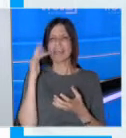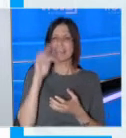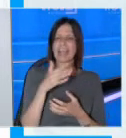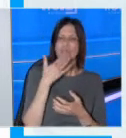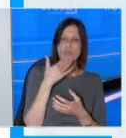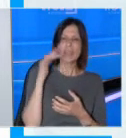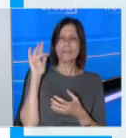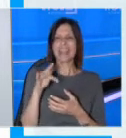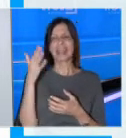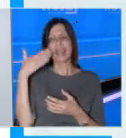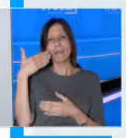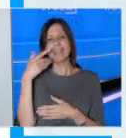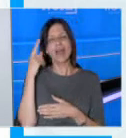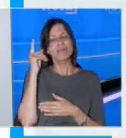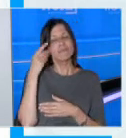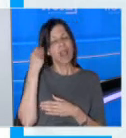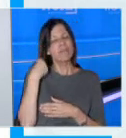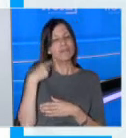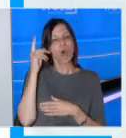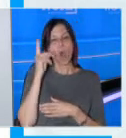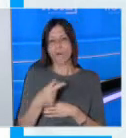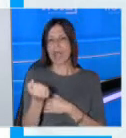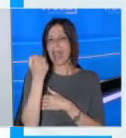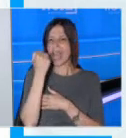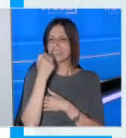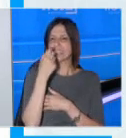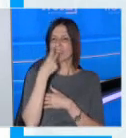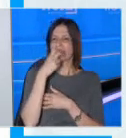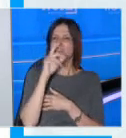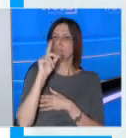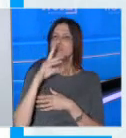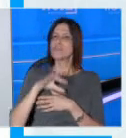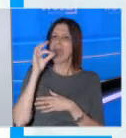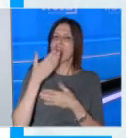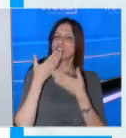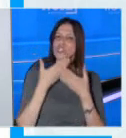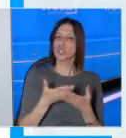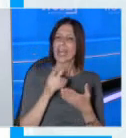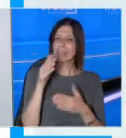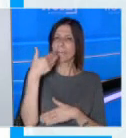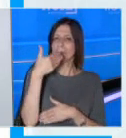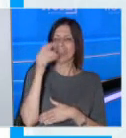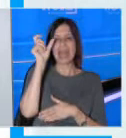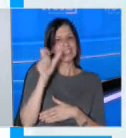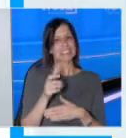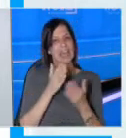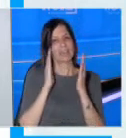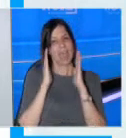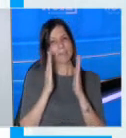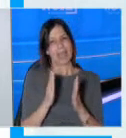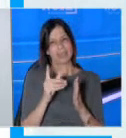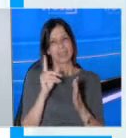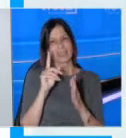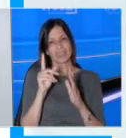ונגד המדינה מלמדים שחובה עלינו לחזק ולתעדף את מי שבחר לשרת את המדינה כאזרח נאמן על פני